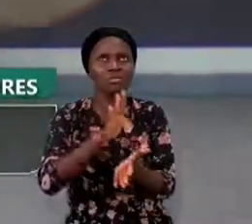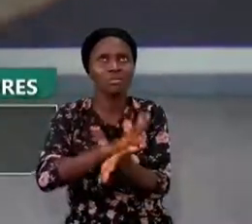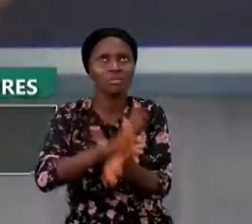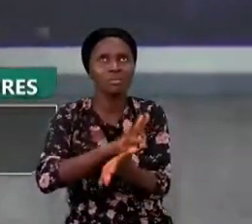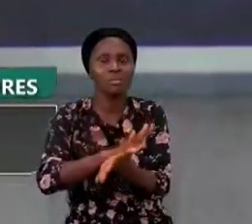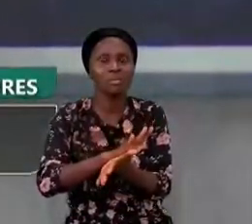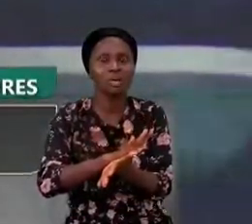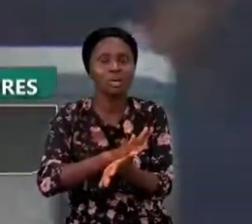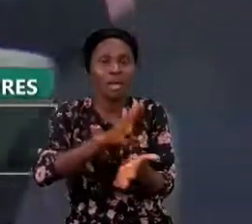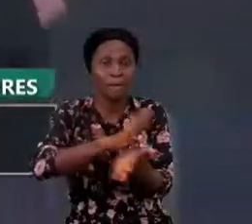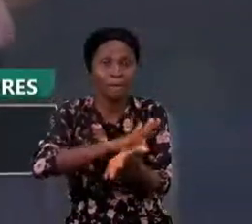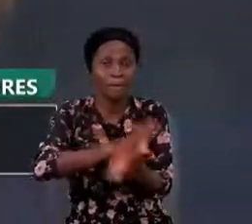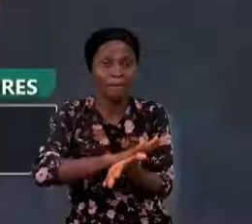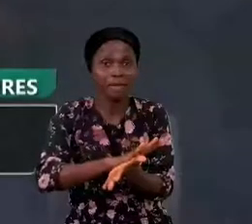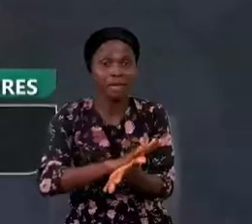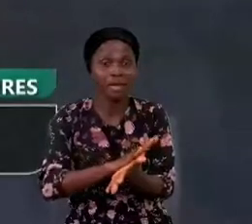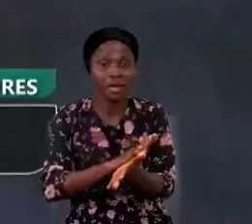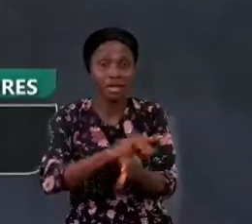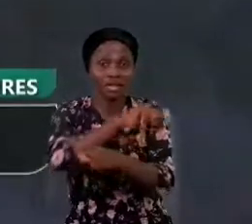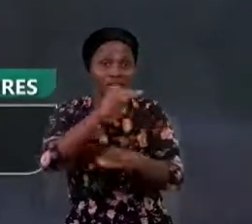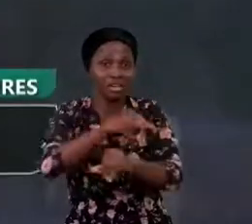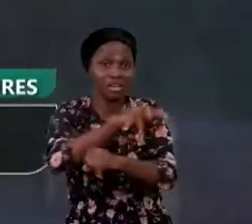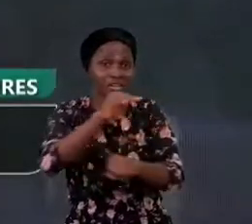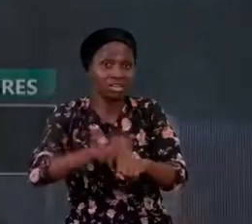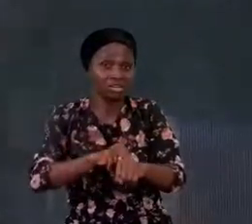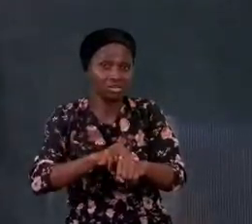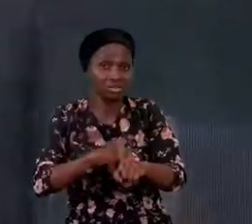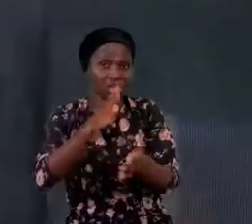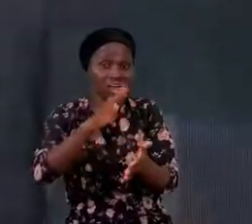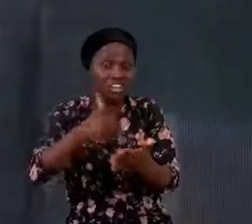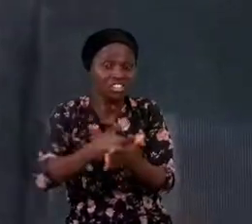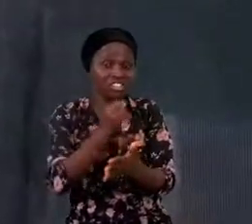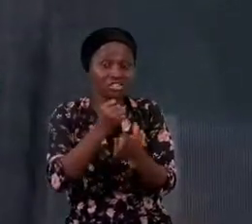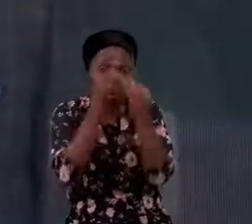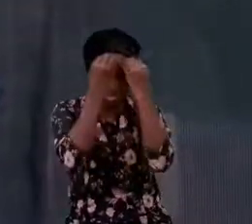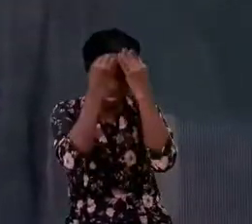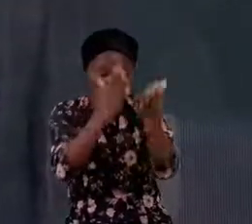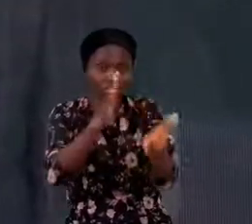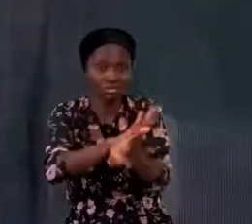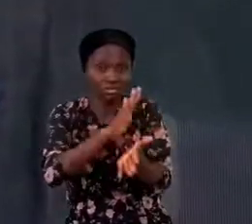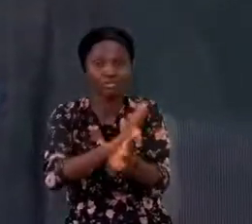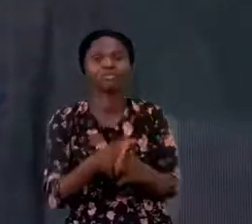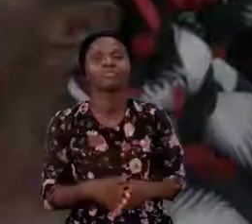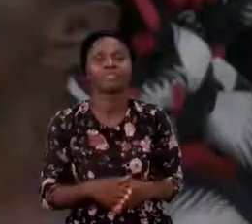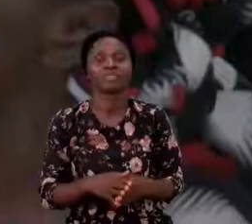pour nos jeunes, les garçons et les filles. Et parfois, ils ont un article, ils